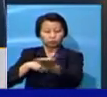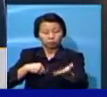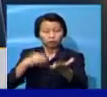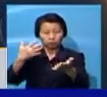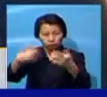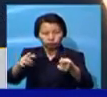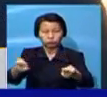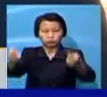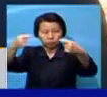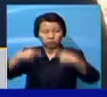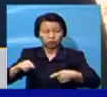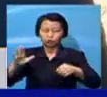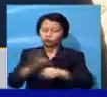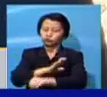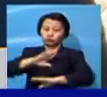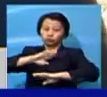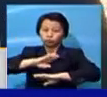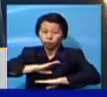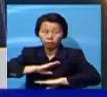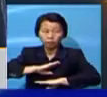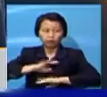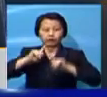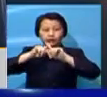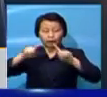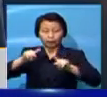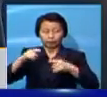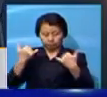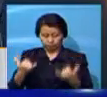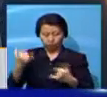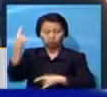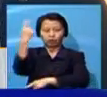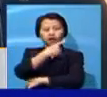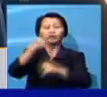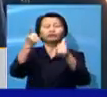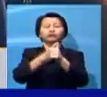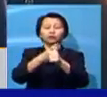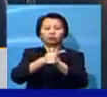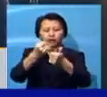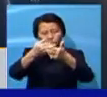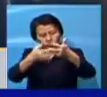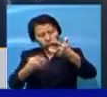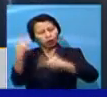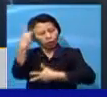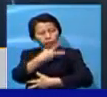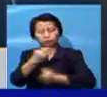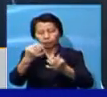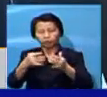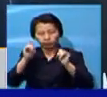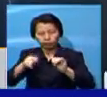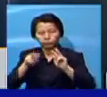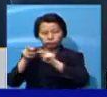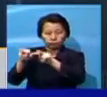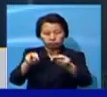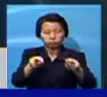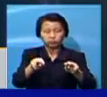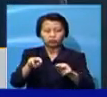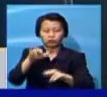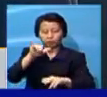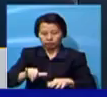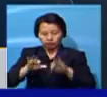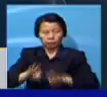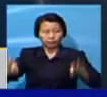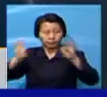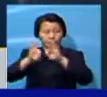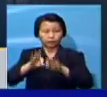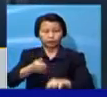hadir Cukup puas hati tapi in hari pertama jadi banyak lagi benda yang perlu kita lakukan yang paling penting bukan saja